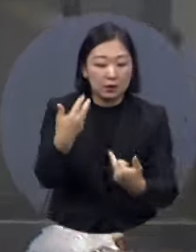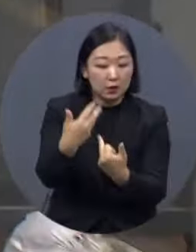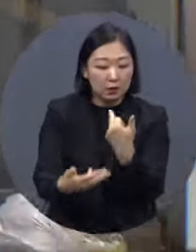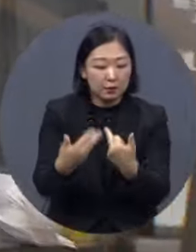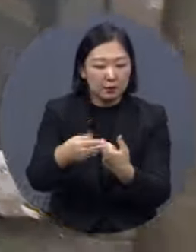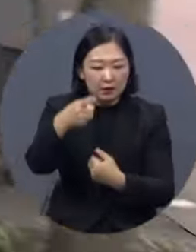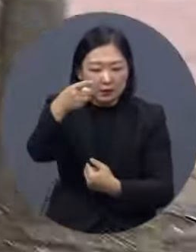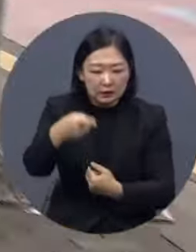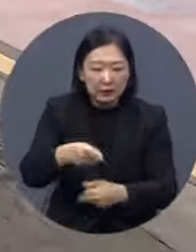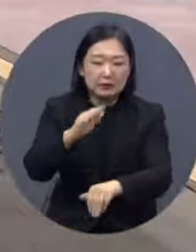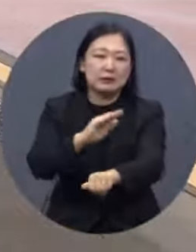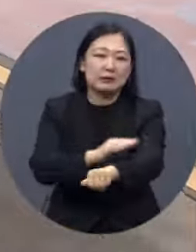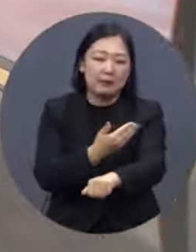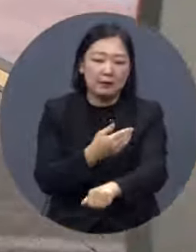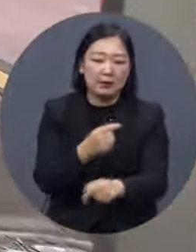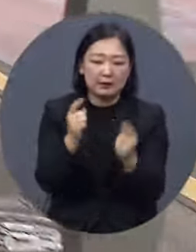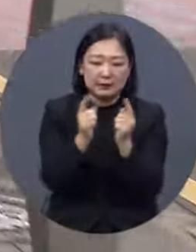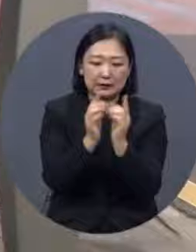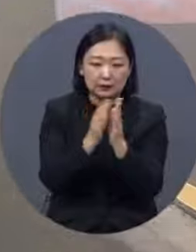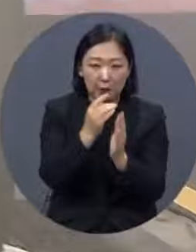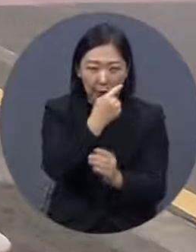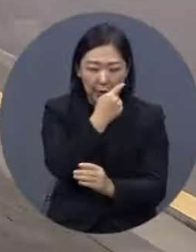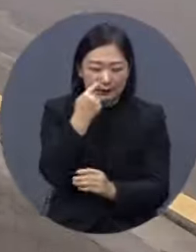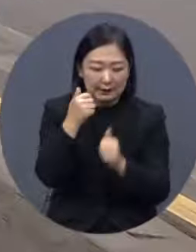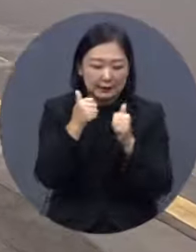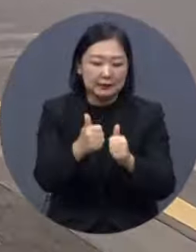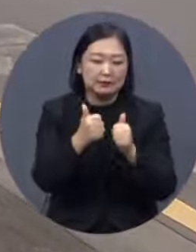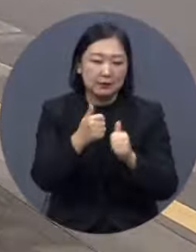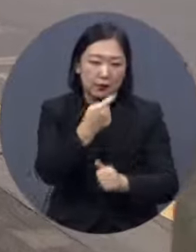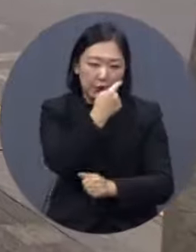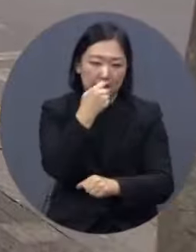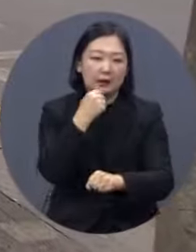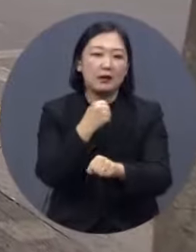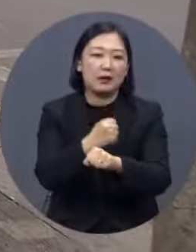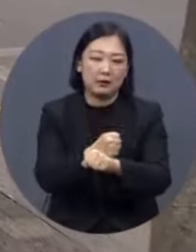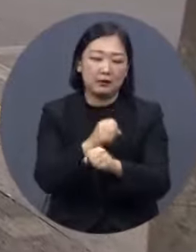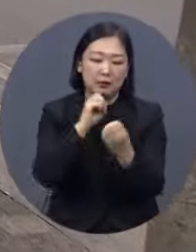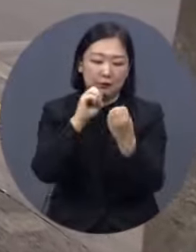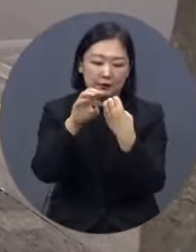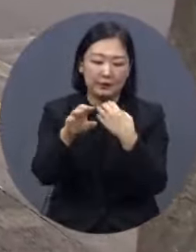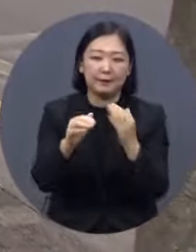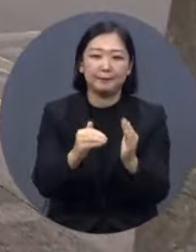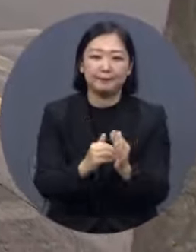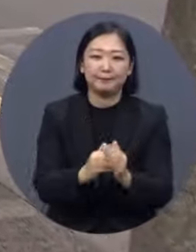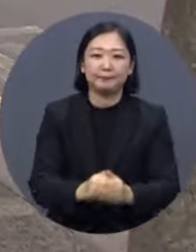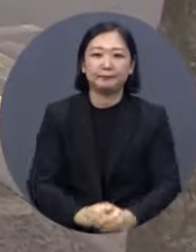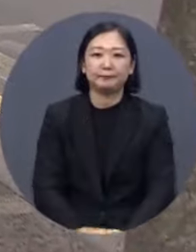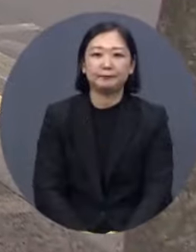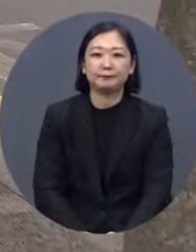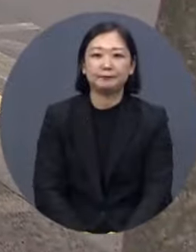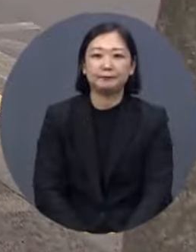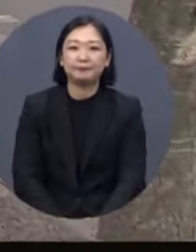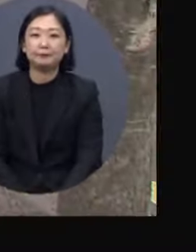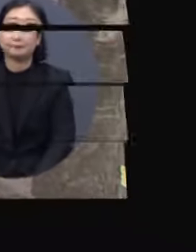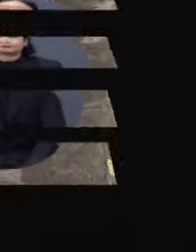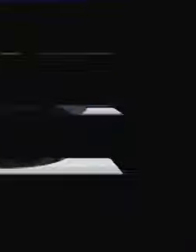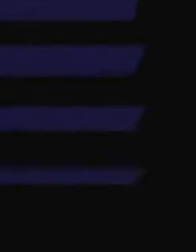잘못됐다며 현장 확인에 나섰고 심의 여부는 확인해 보겠다고 답했습니다. MBC 뉴스 이따금입니다.